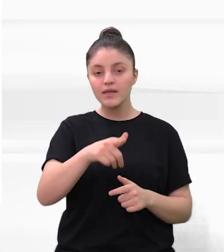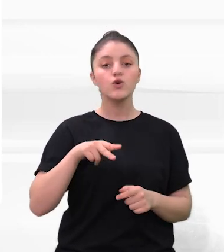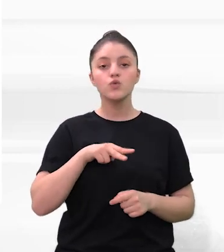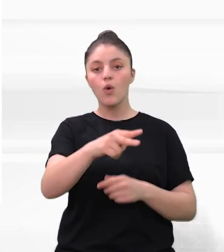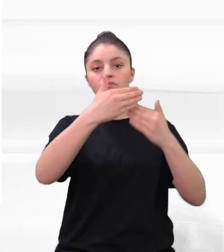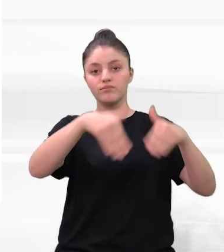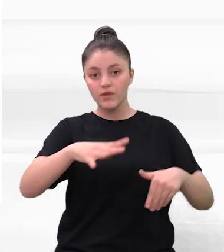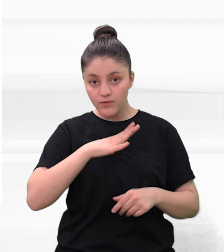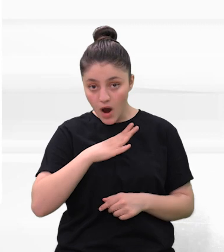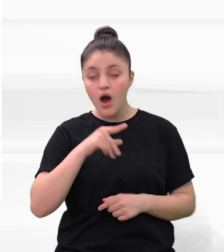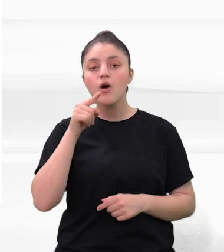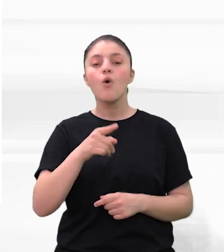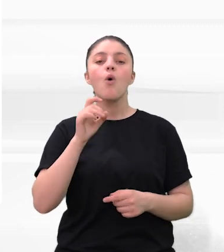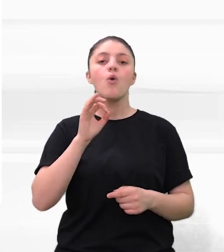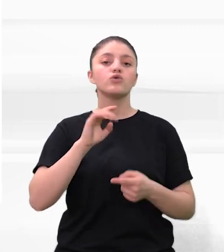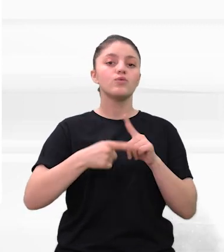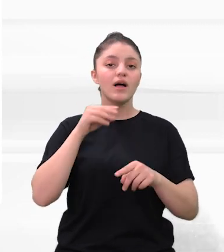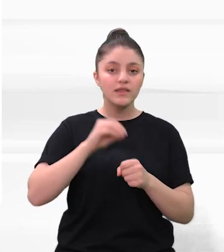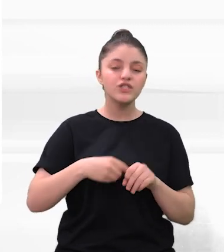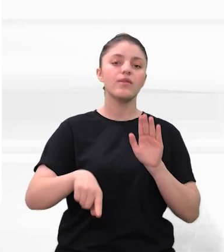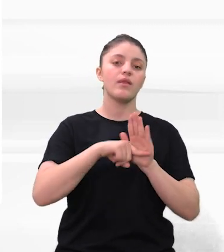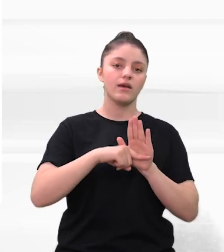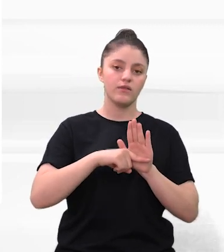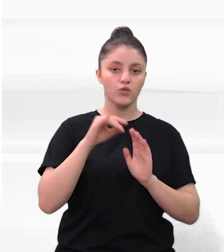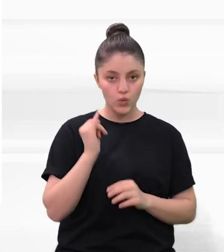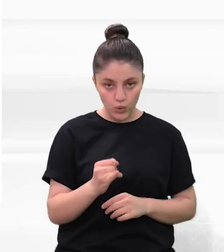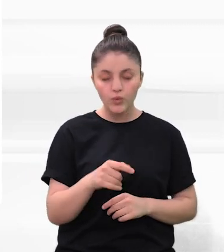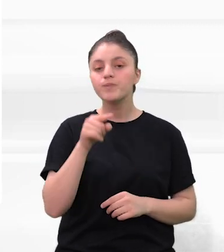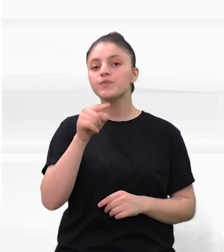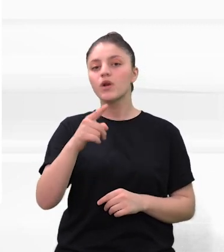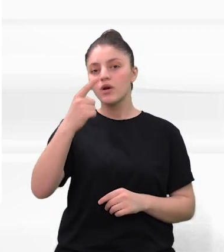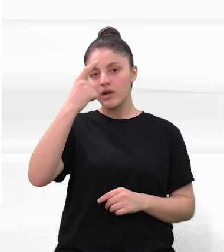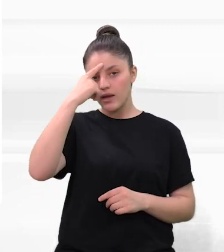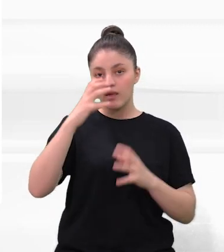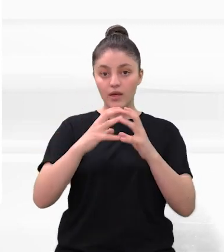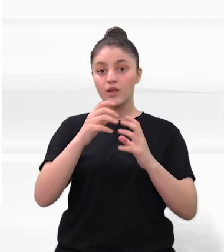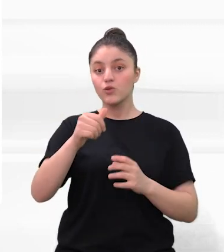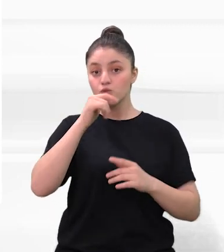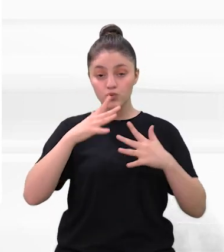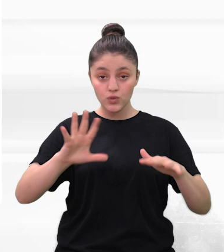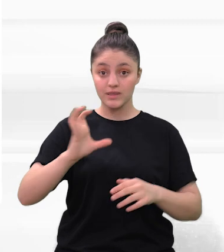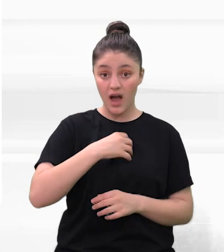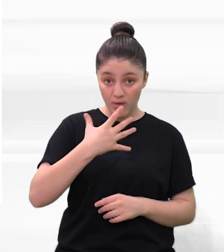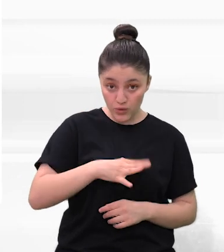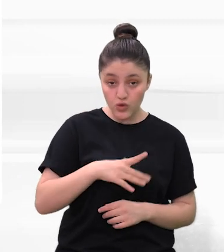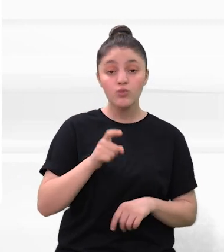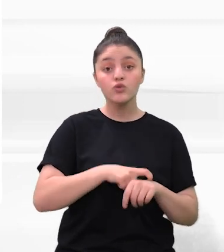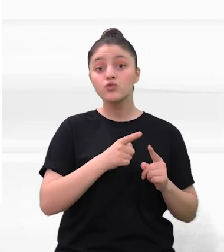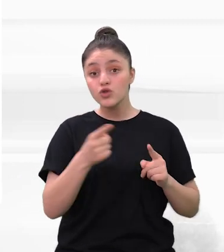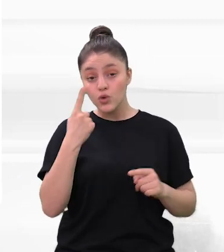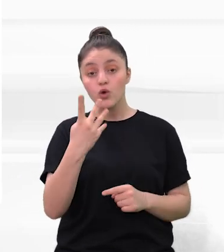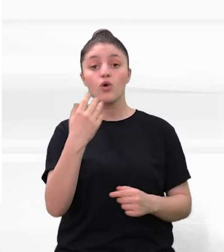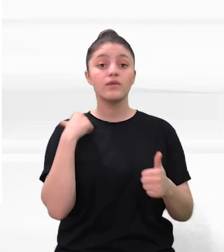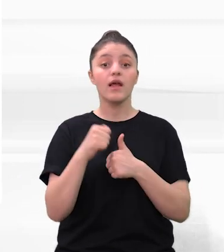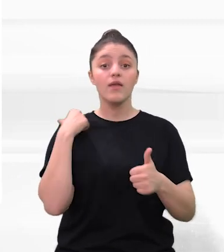çıkarmışlar Osmanlıspor olumsuz sonuçlar dolmuşlarda Osmanlı Devleti'nin Okyanusu olması süreci için bu 3-4